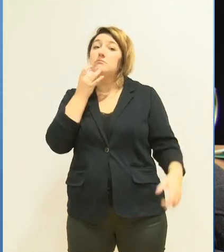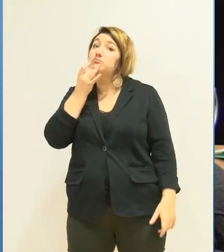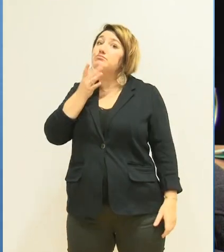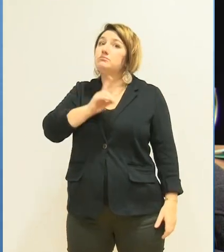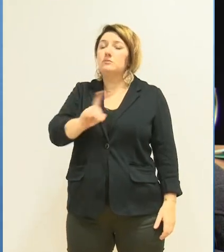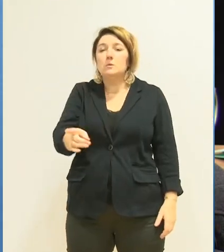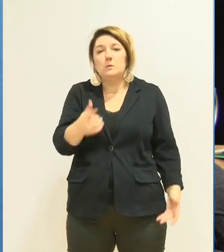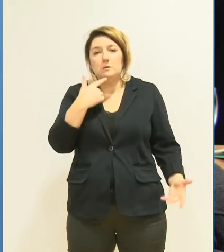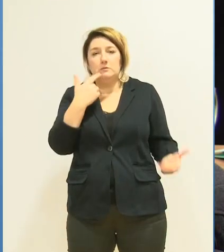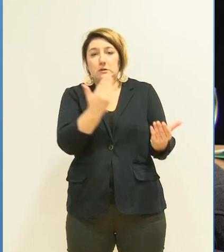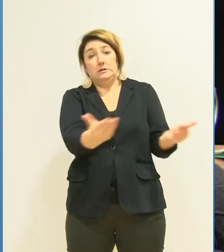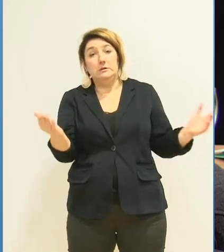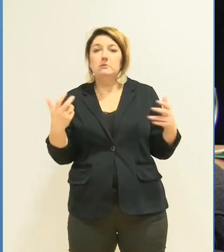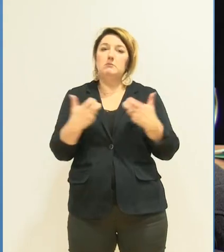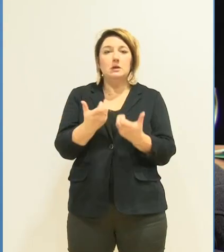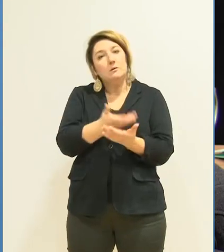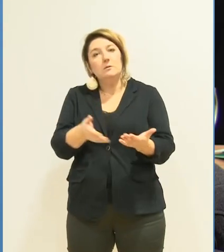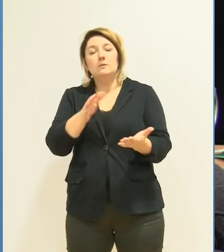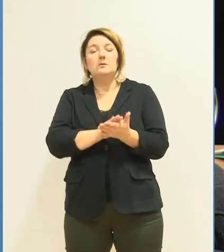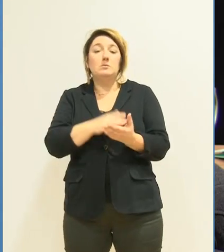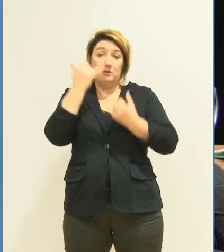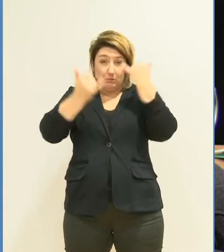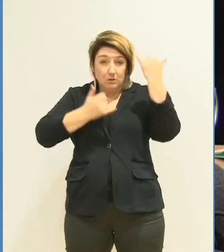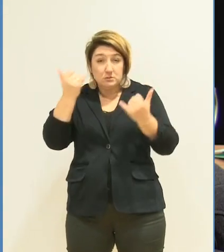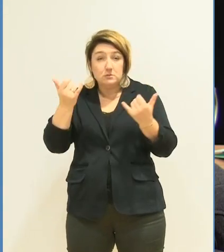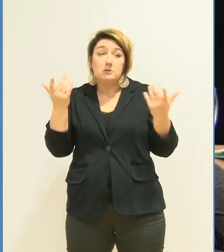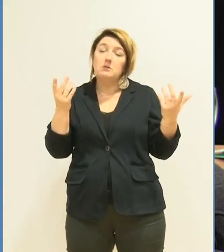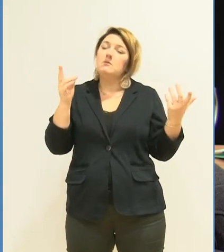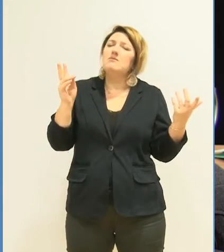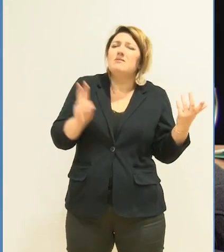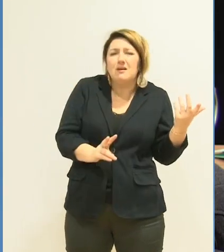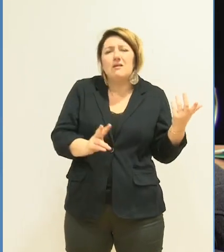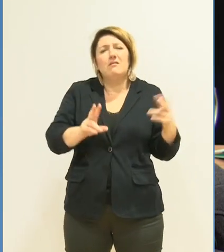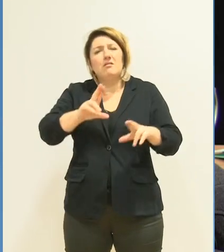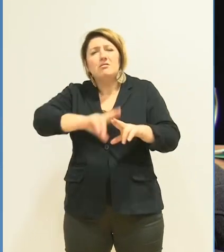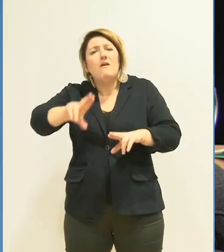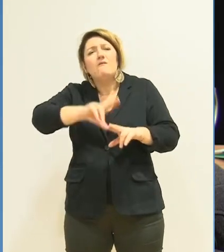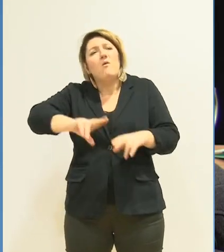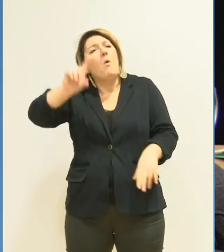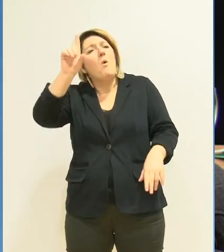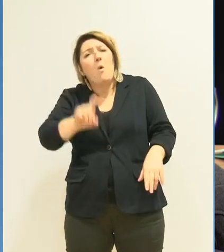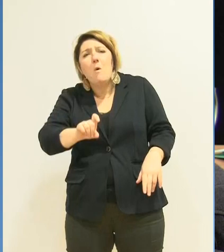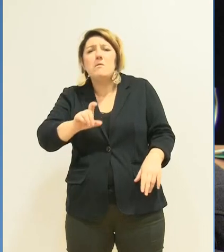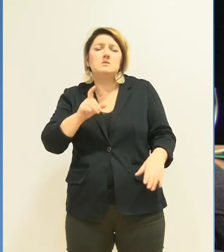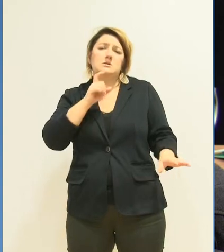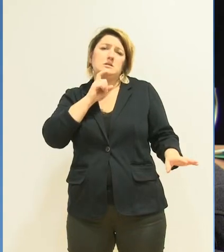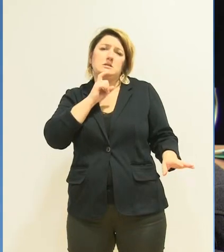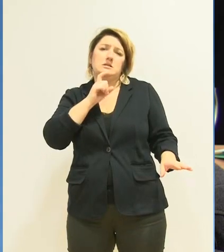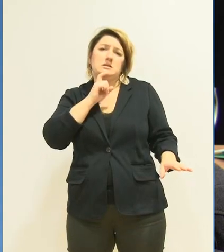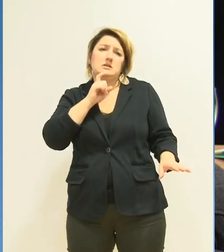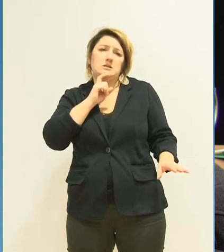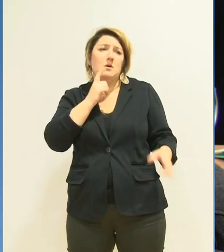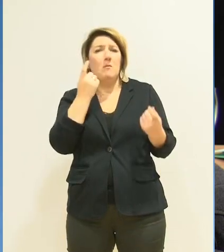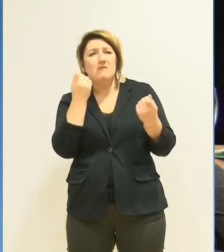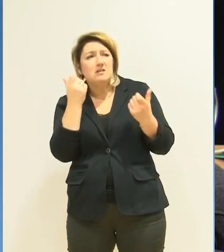on ne peut pas considérer que on a vraiment engager les travaux pour la tour perret qu'on s'est vraiment engagé